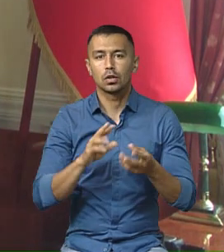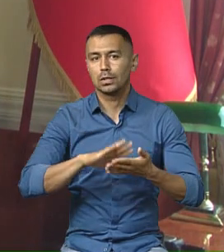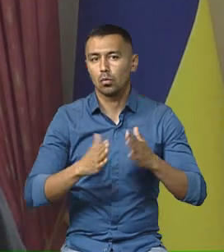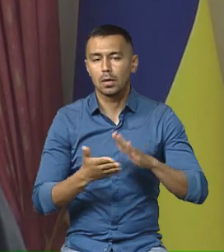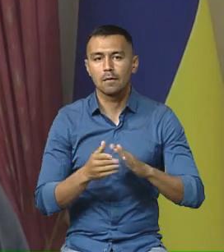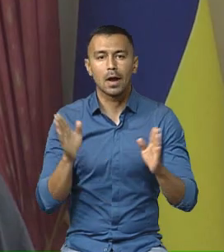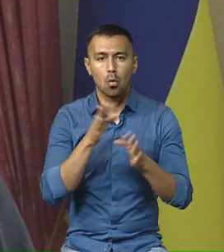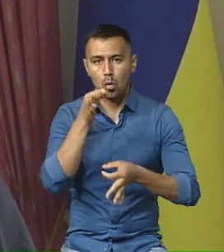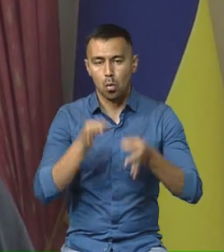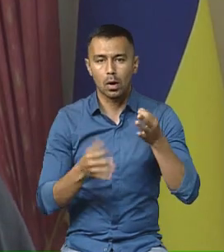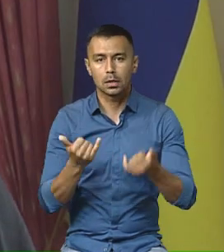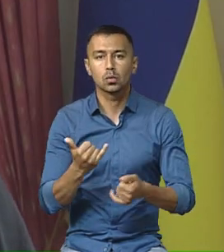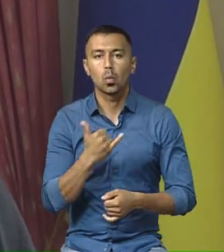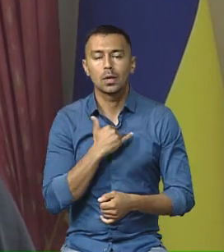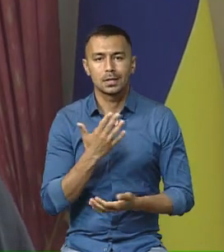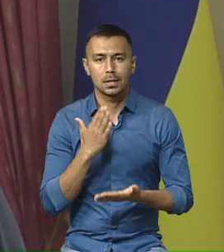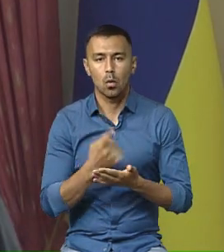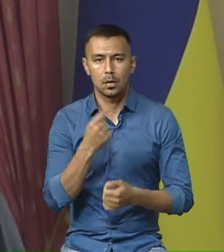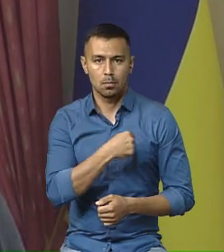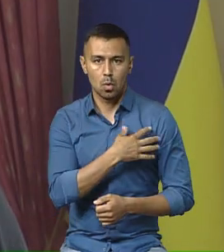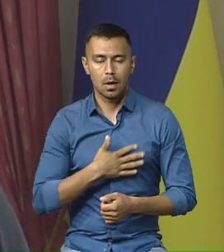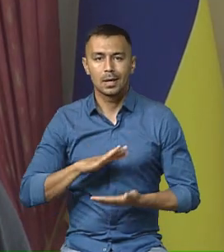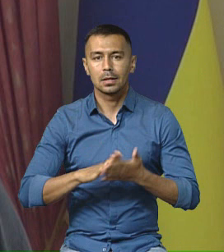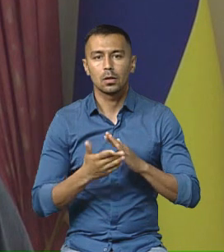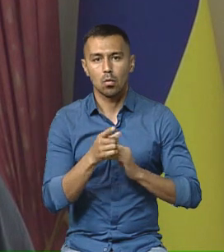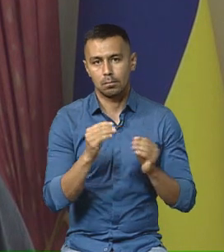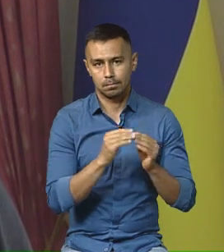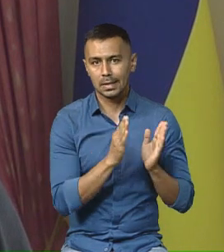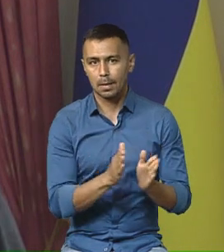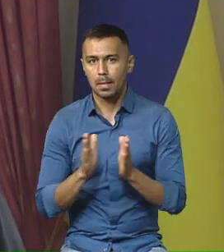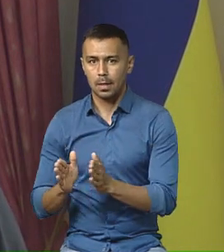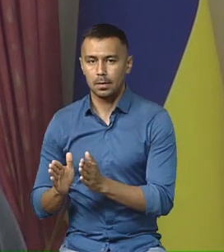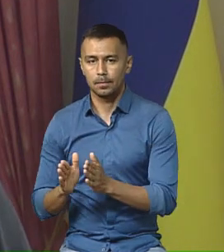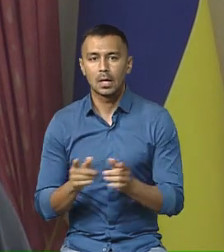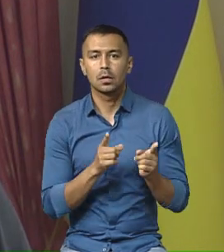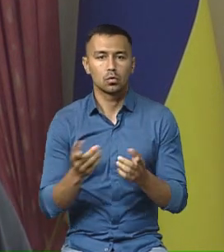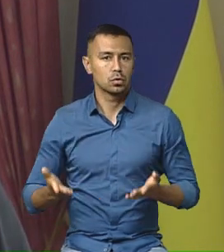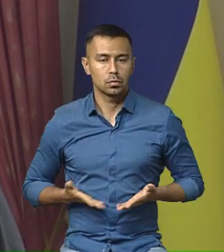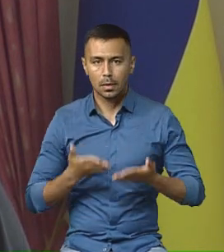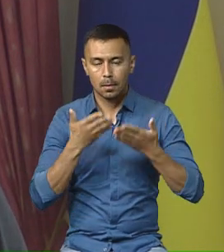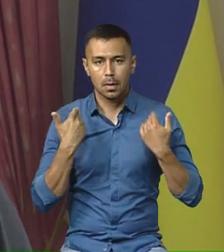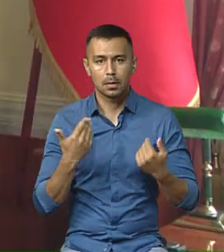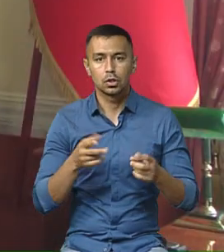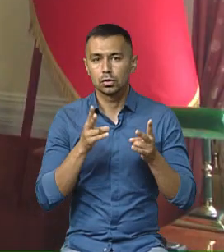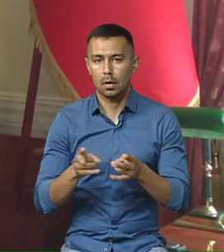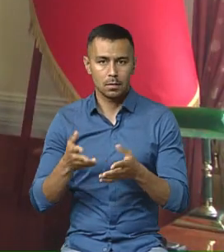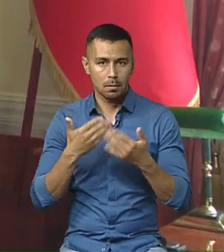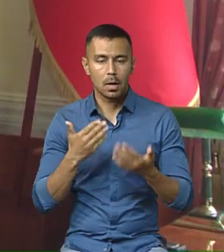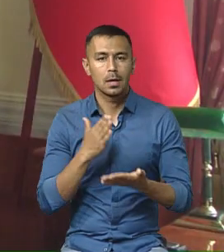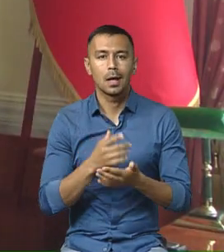ситуацій в екології. На зараз у нас є один поранений, стан його стабільний, загрозу життю немає, жертв немає.